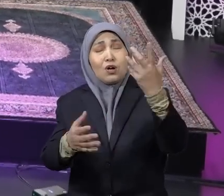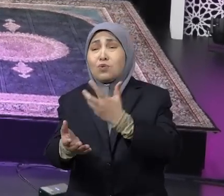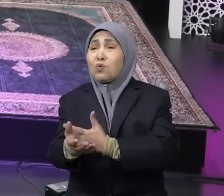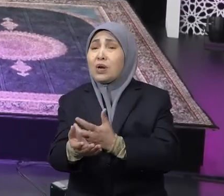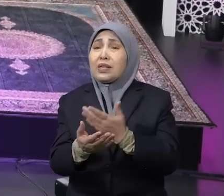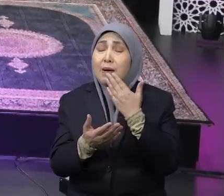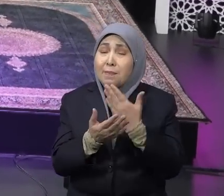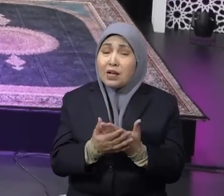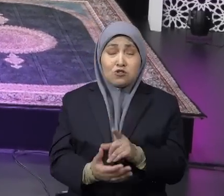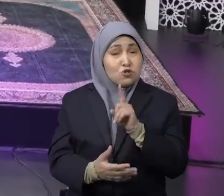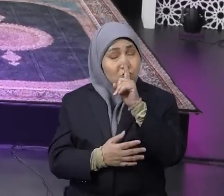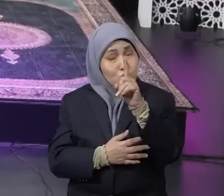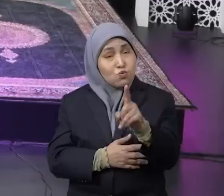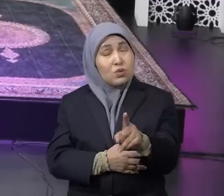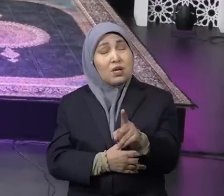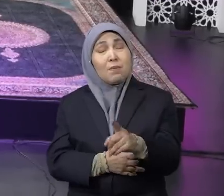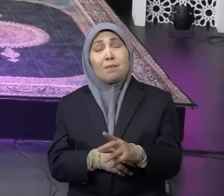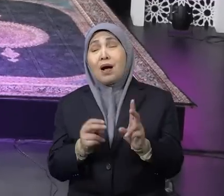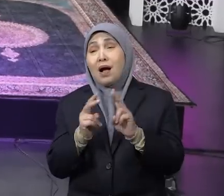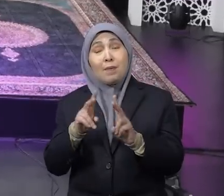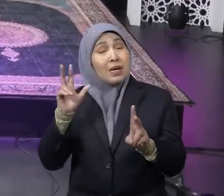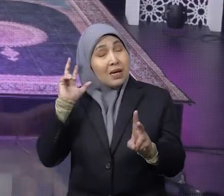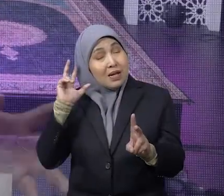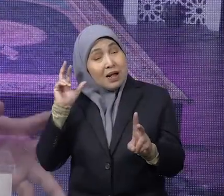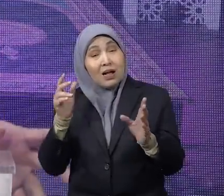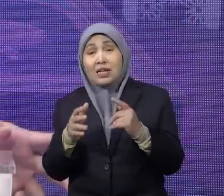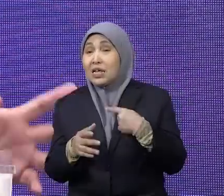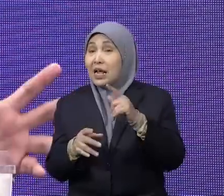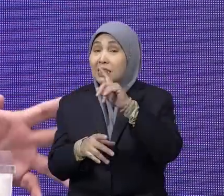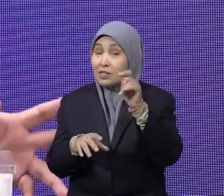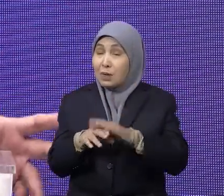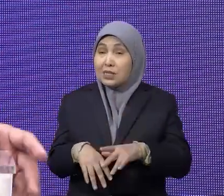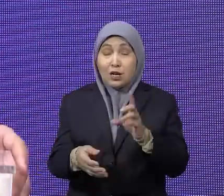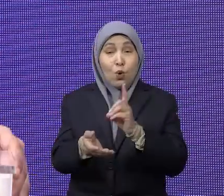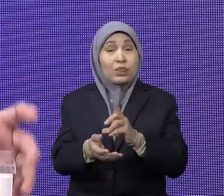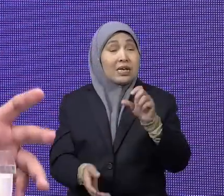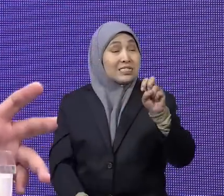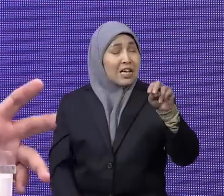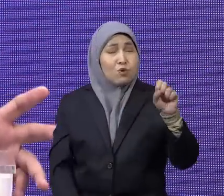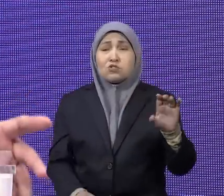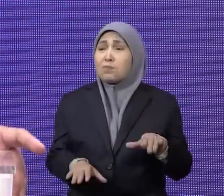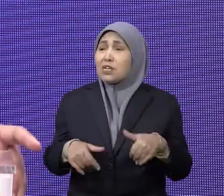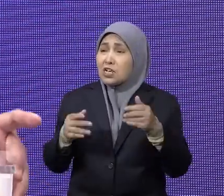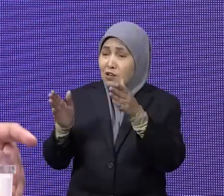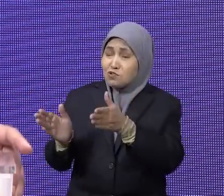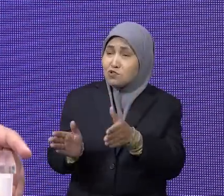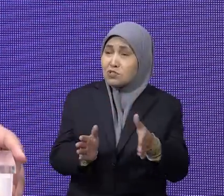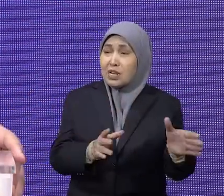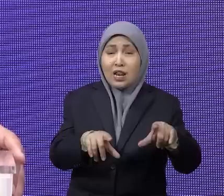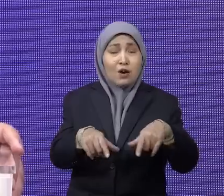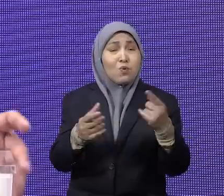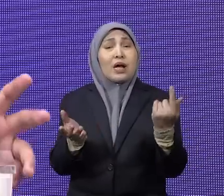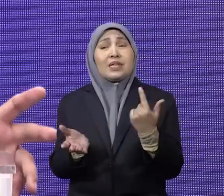baik. Sesungguhnya engkau maha mendengar akan doa. Kita nak tanyakan kepada tersanusi kita, macam mana susun atur dalam Al-Quran